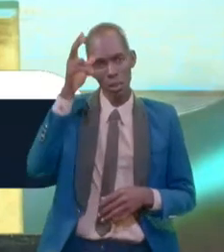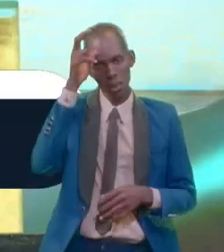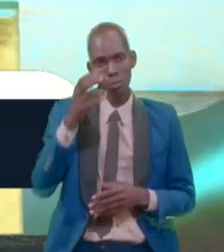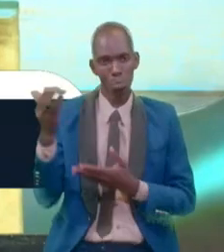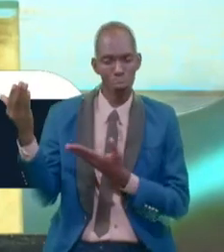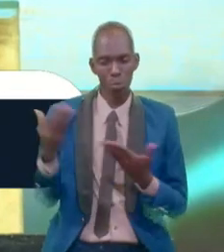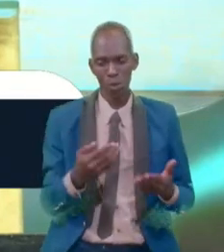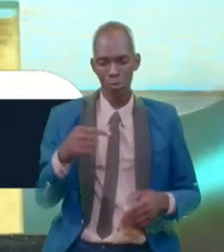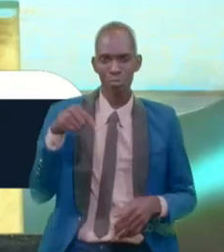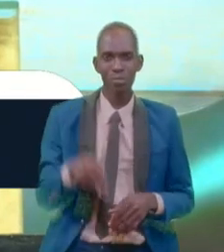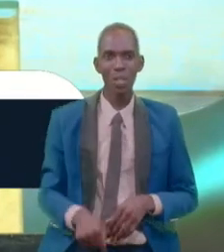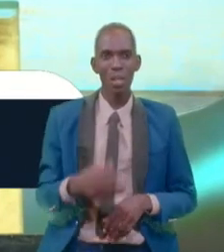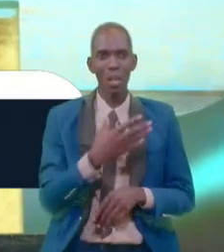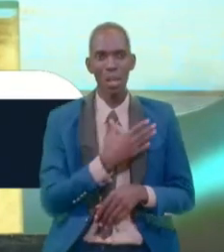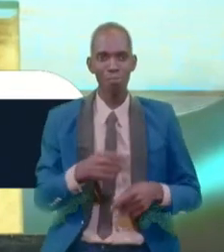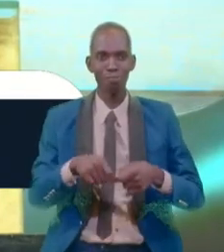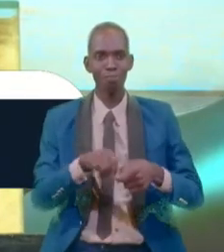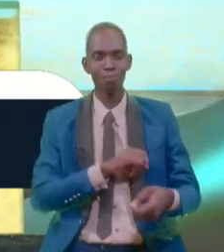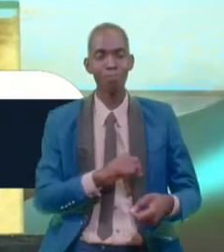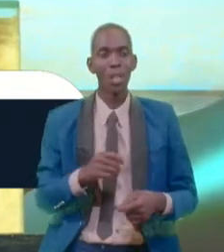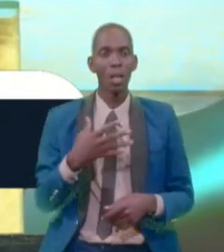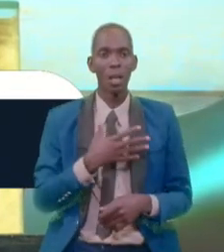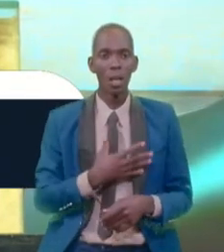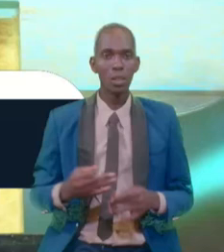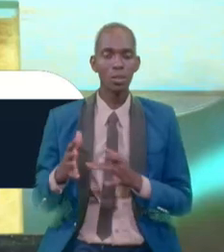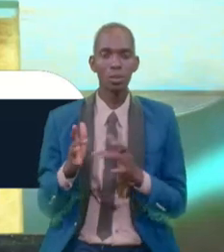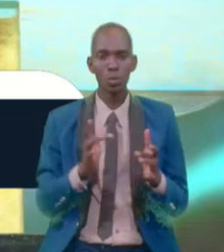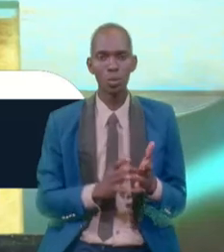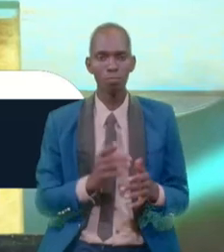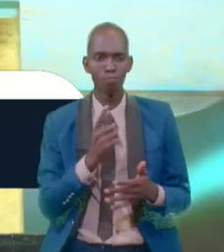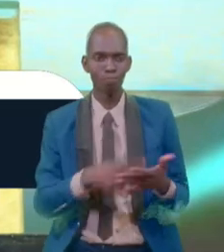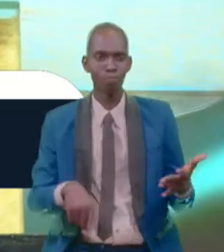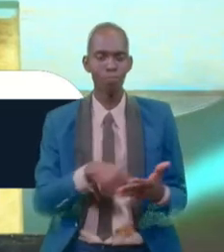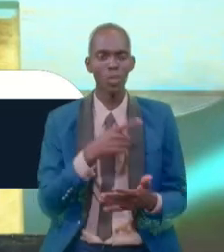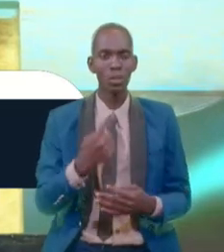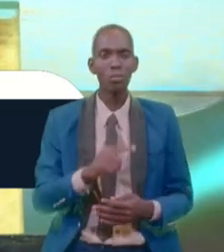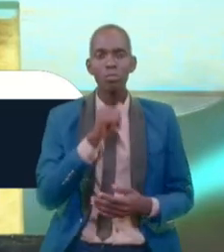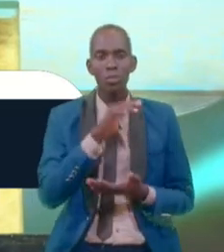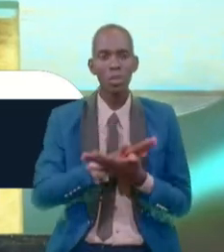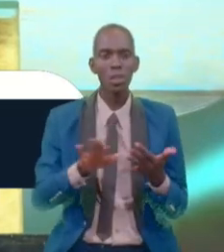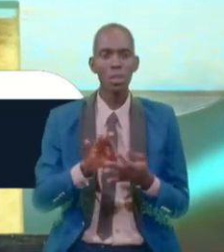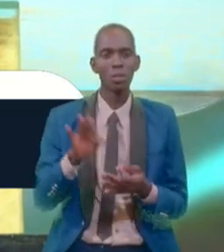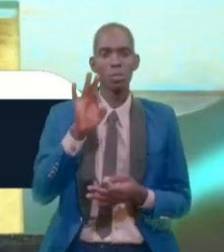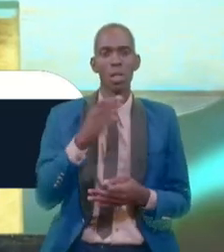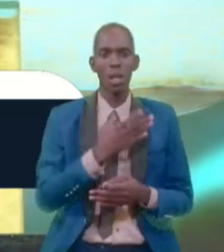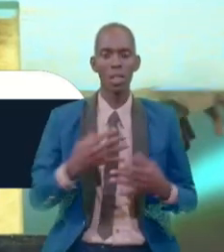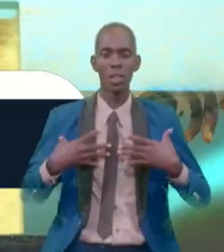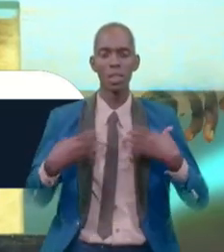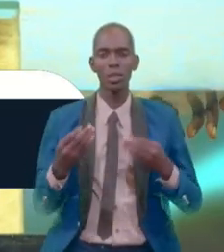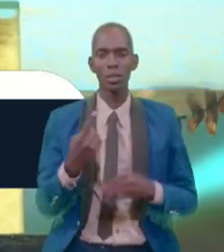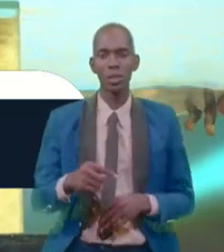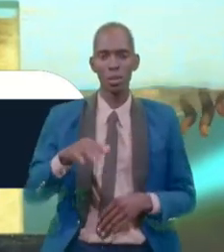Et il l'agita avec violence. Mais Jésus menaça l'esprit impur, guérit